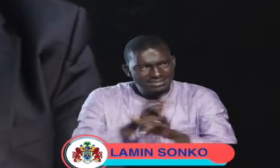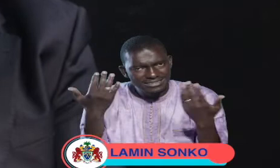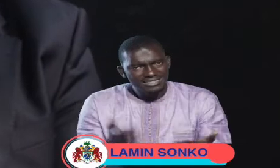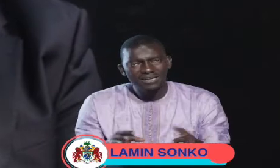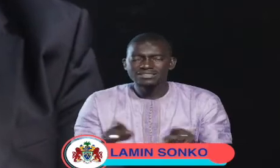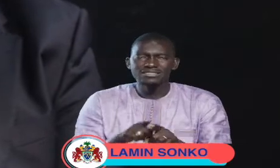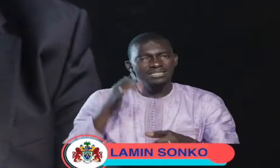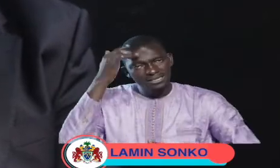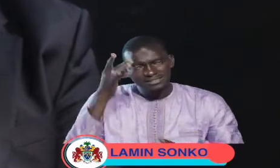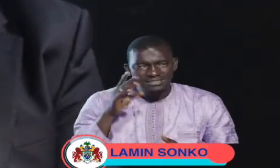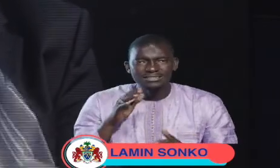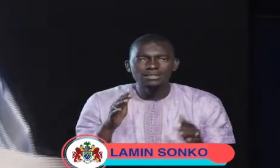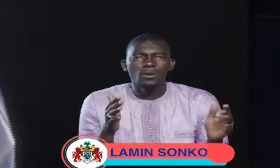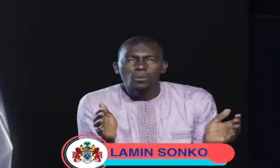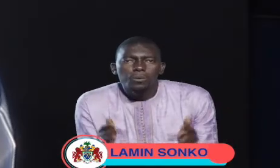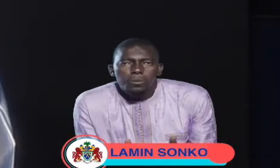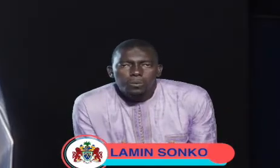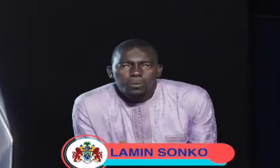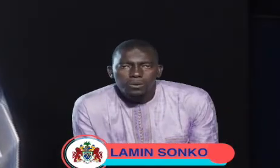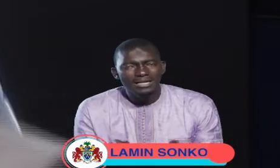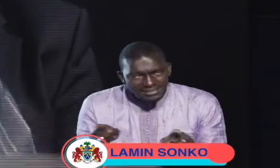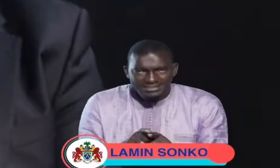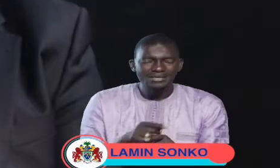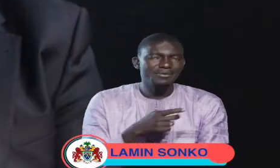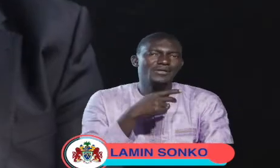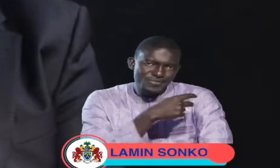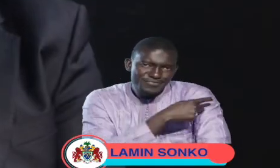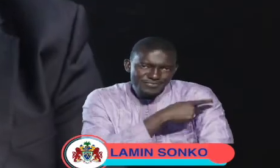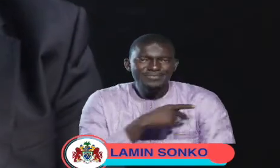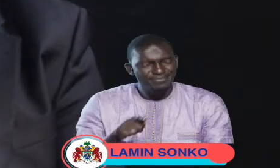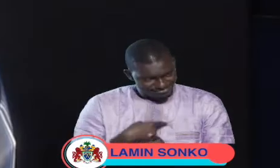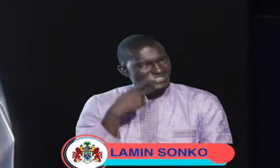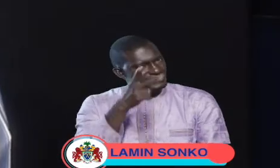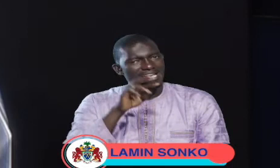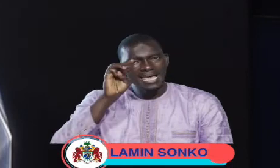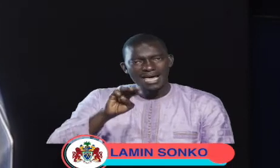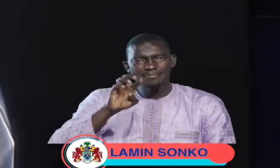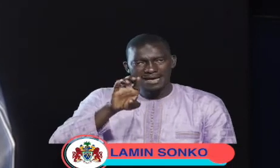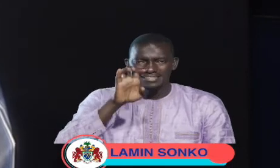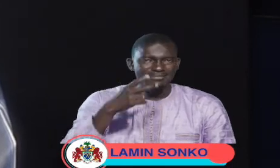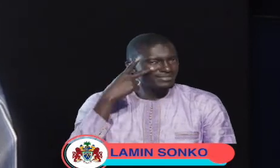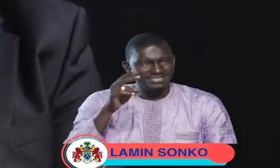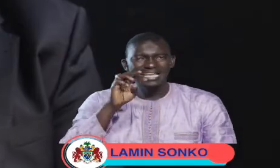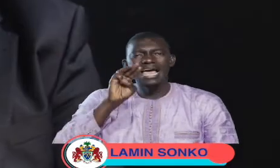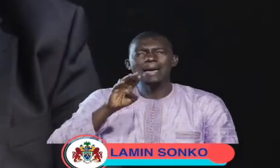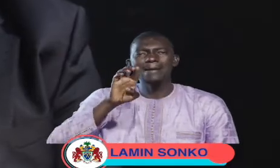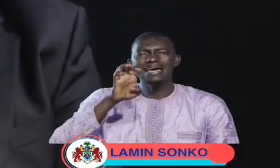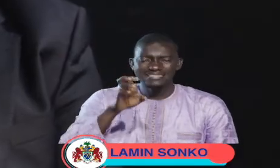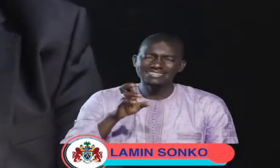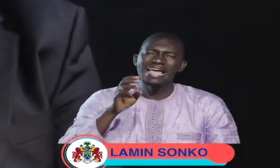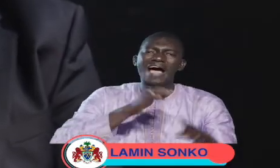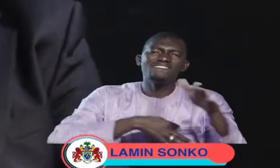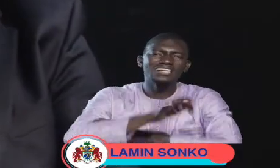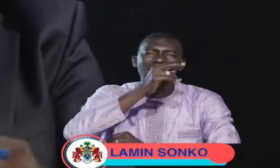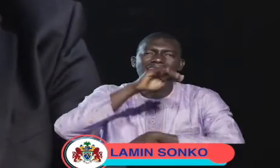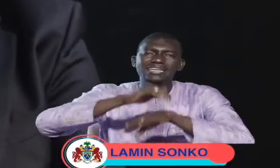février séda bi wañé ko na ci xalé dégal la ni moko kal vaccine bi try na ci projet bobu aussi exactly so lolu amna